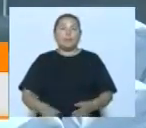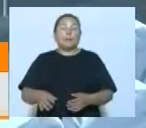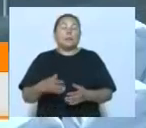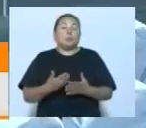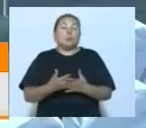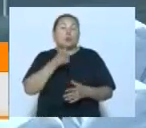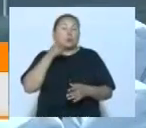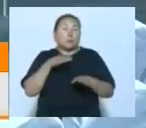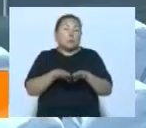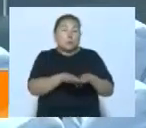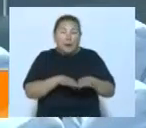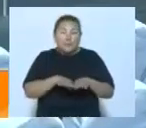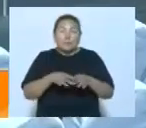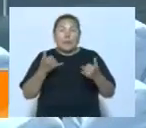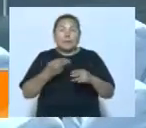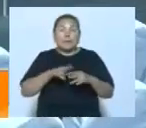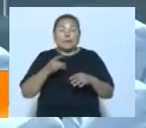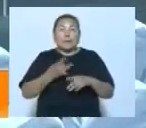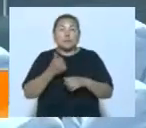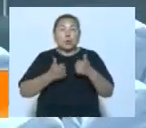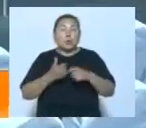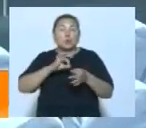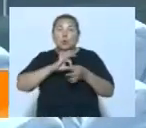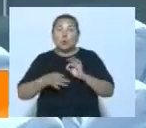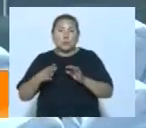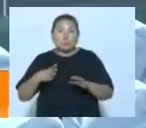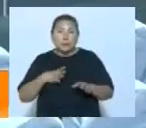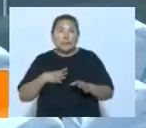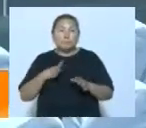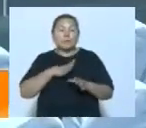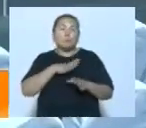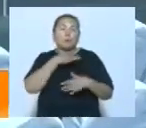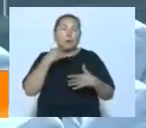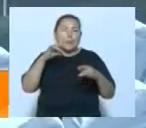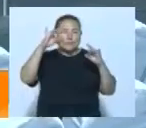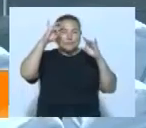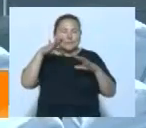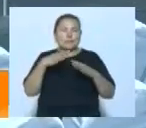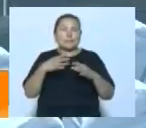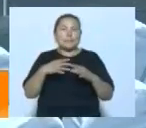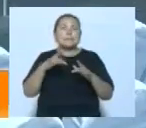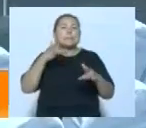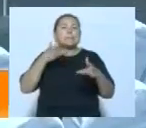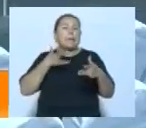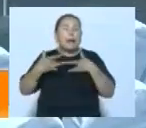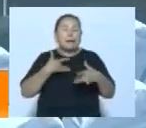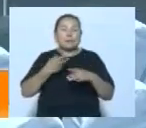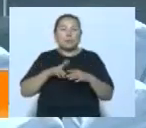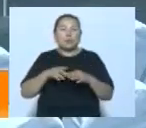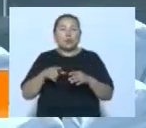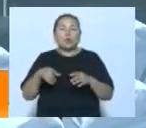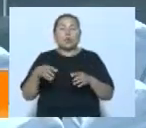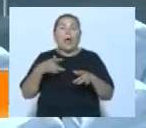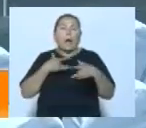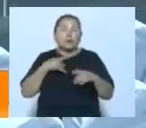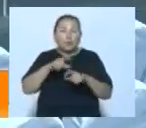Сравнивая с прошлогодними фестивалями, на этот раз конкуренция была сложнее. Было много известных и знаменитых театров, именитых в этих кругах